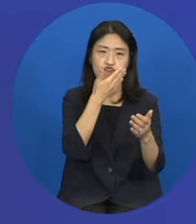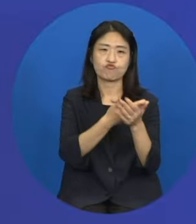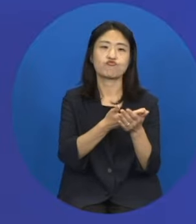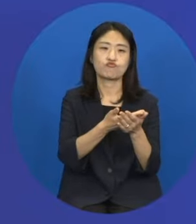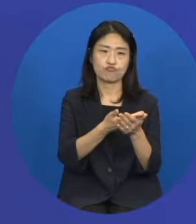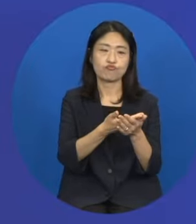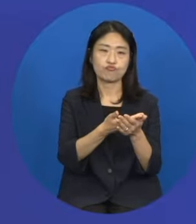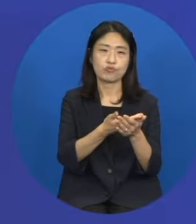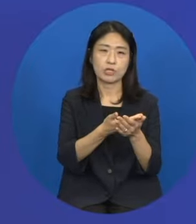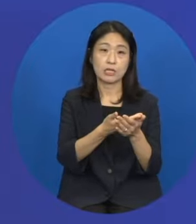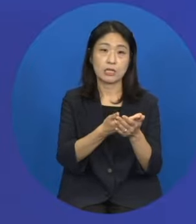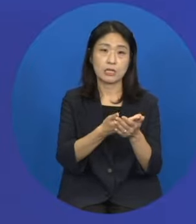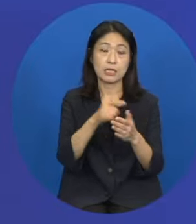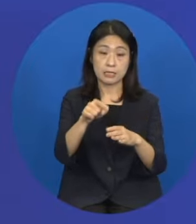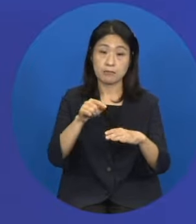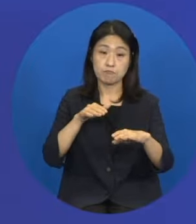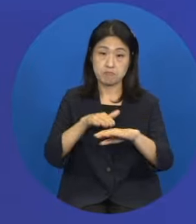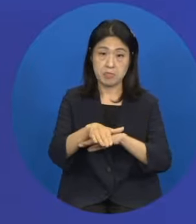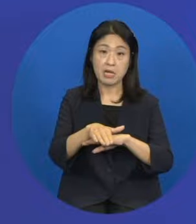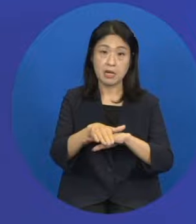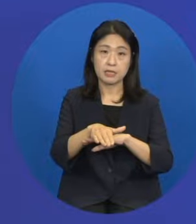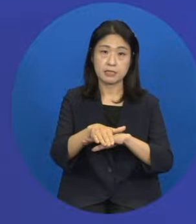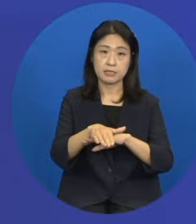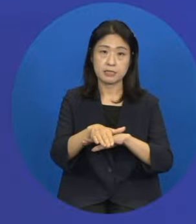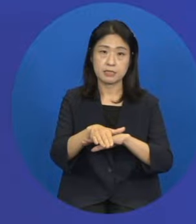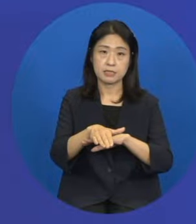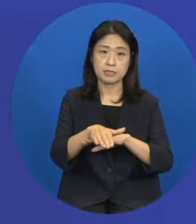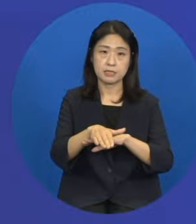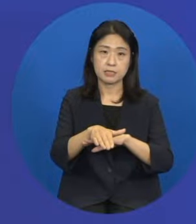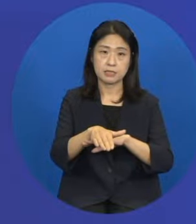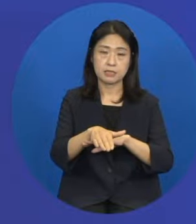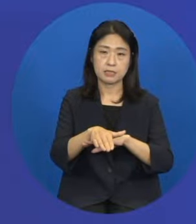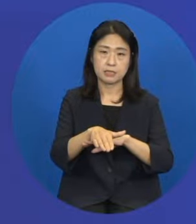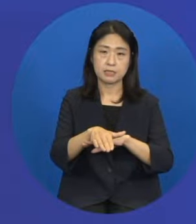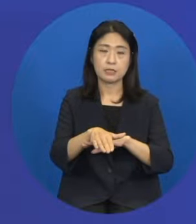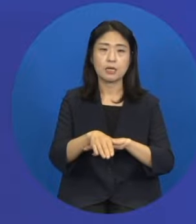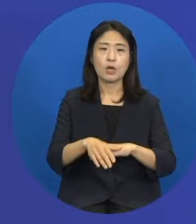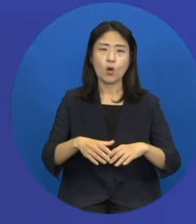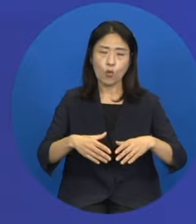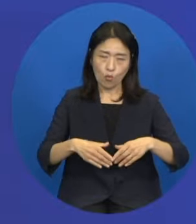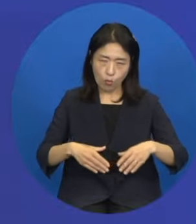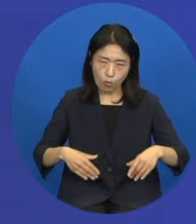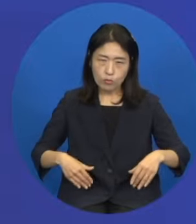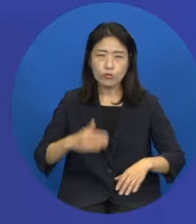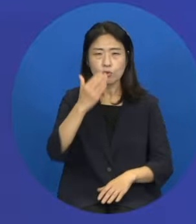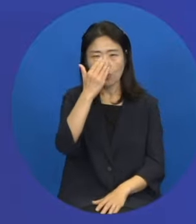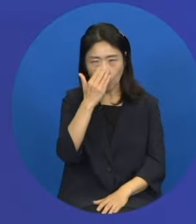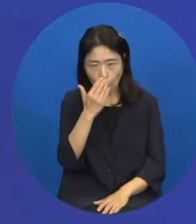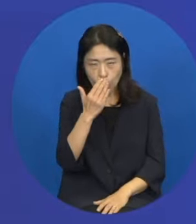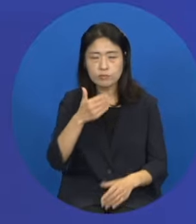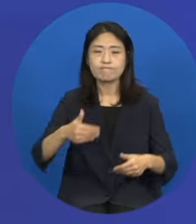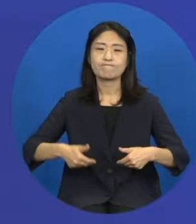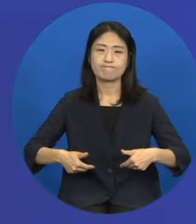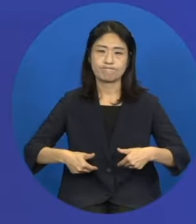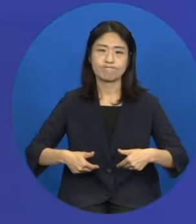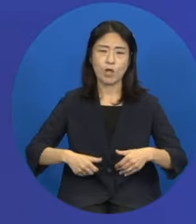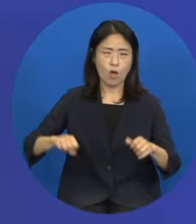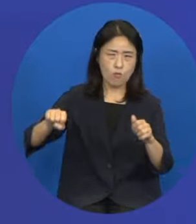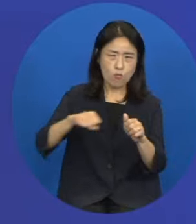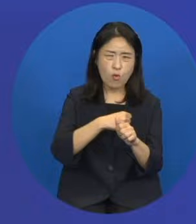그 방식에 있어서는 온유와 겸손으로 해야 합니다.